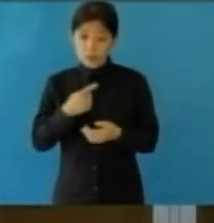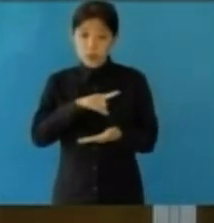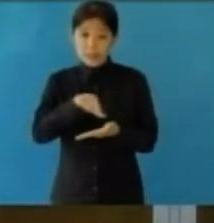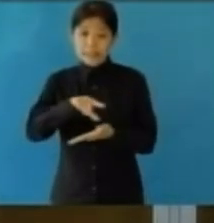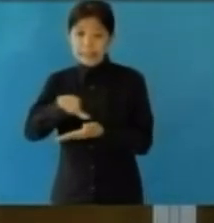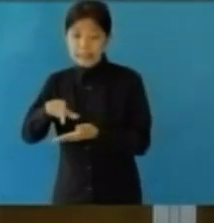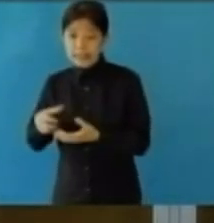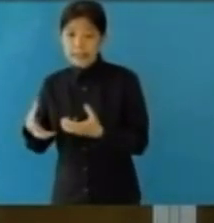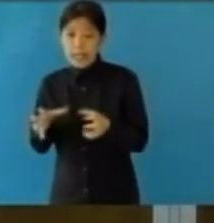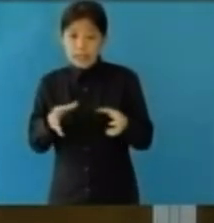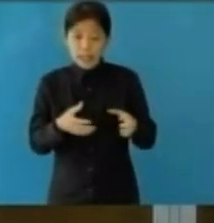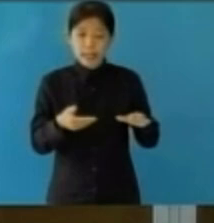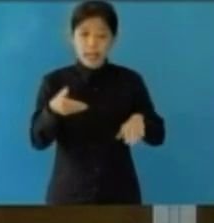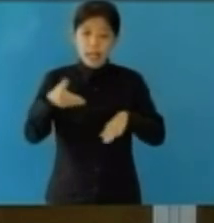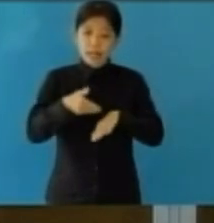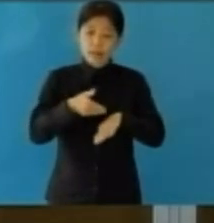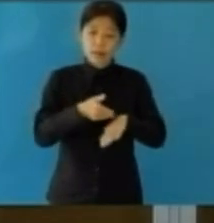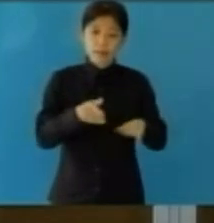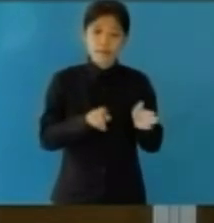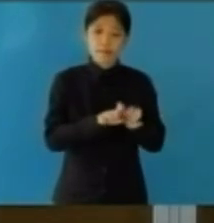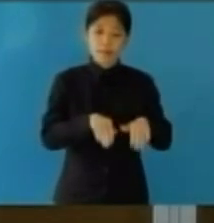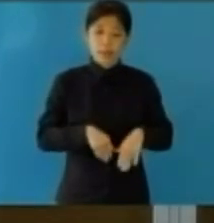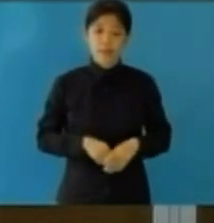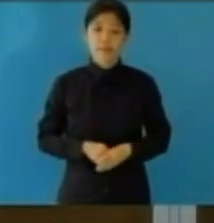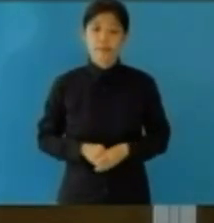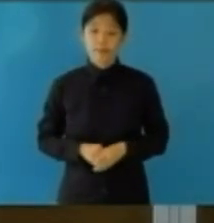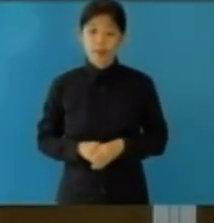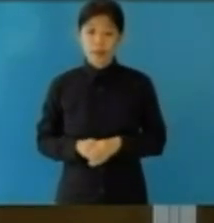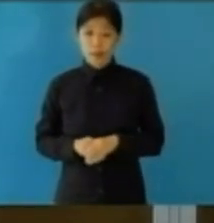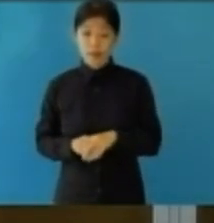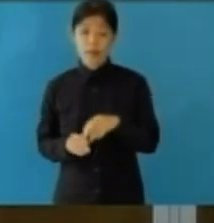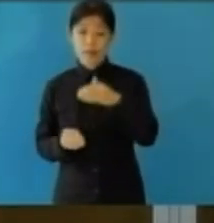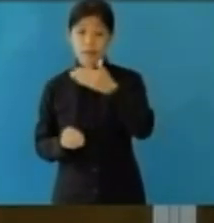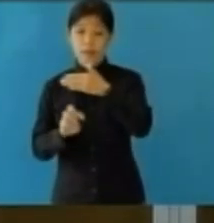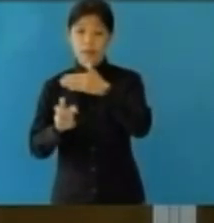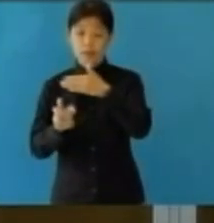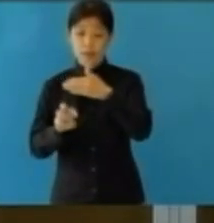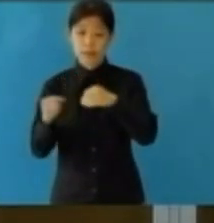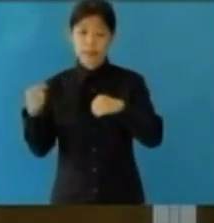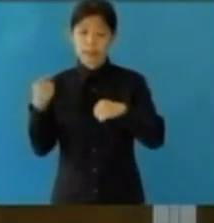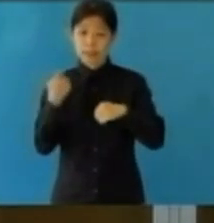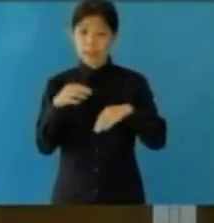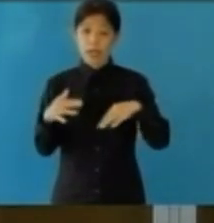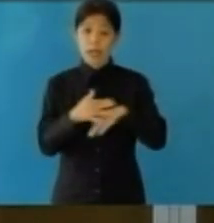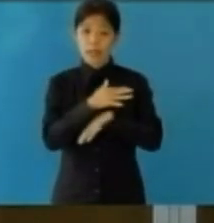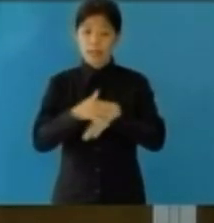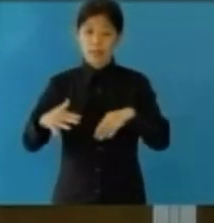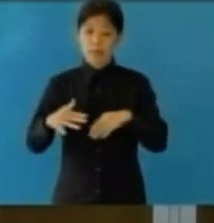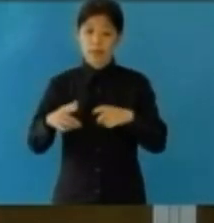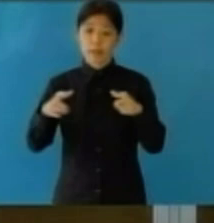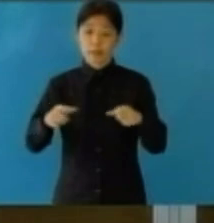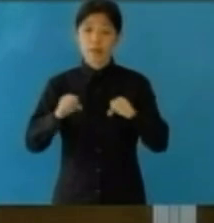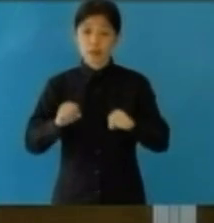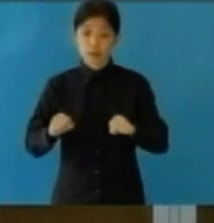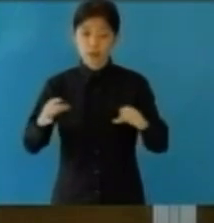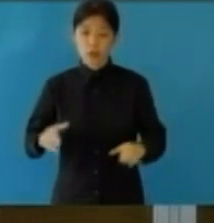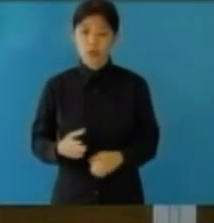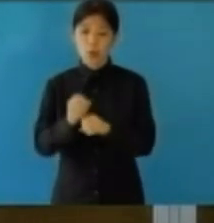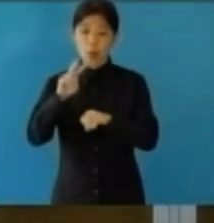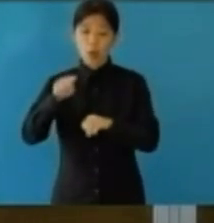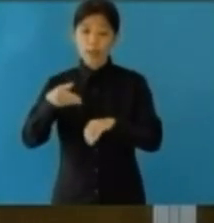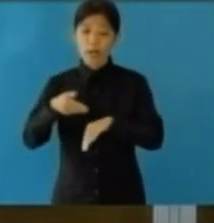練習に励んできました。今月30日に白波スタジアムで実施する総合リハーサルを経